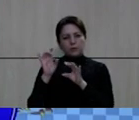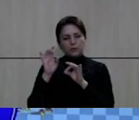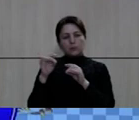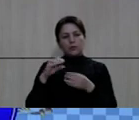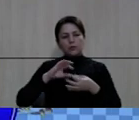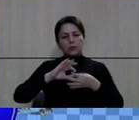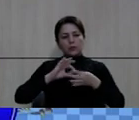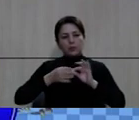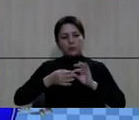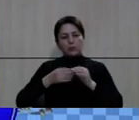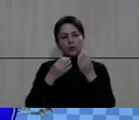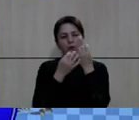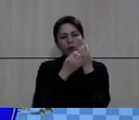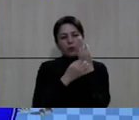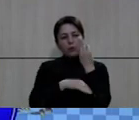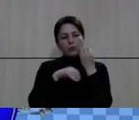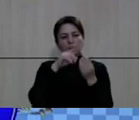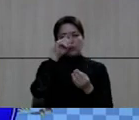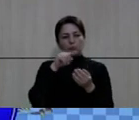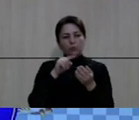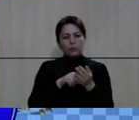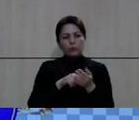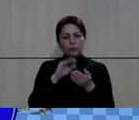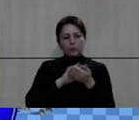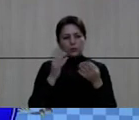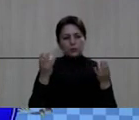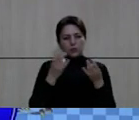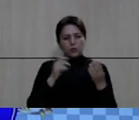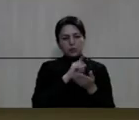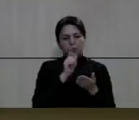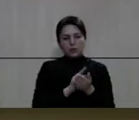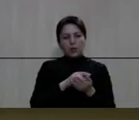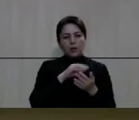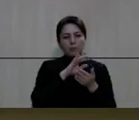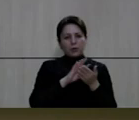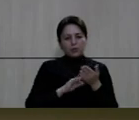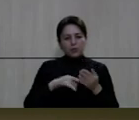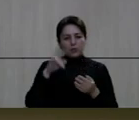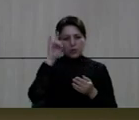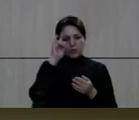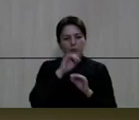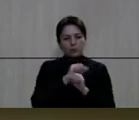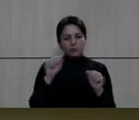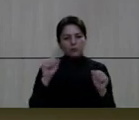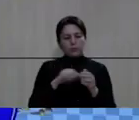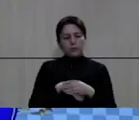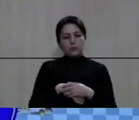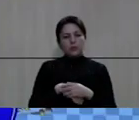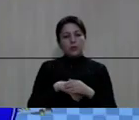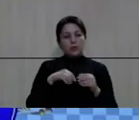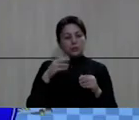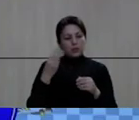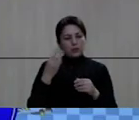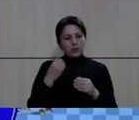oxiriga undov belgisi qo'yilgan bo'lishi shart. Albatta matnda xatoliklarga yo'l qo'yilmasligi kerak.